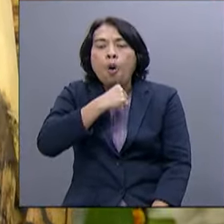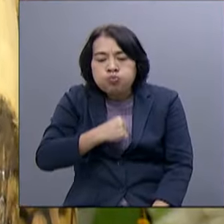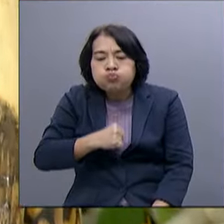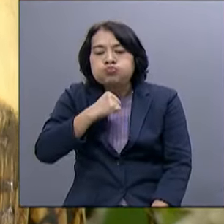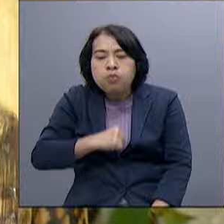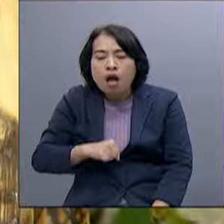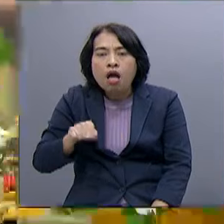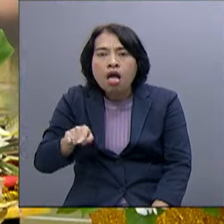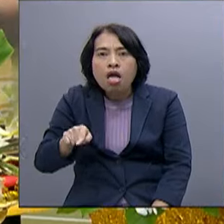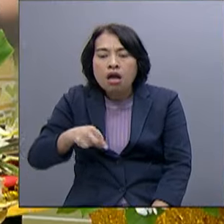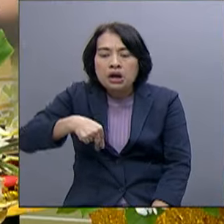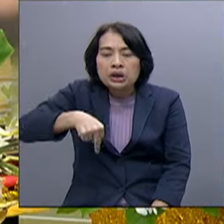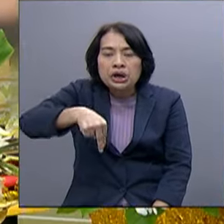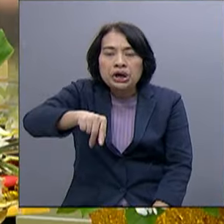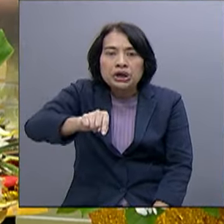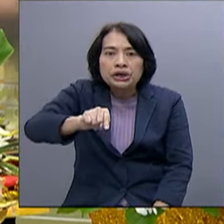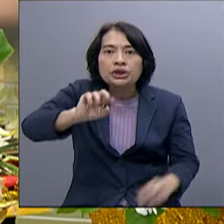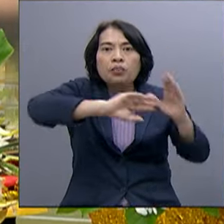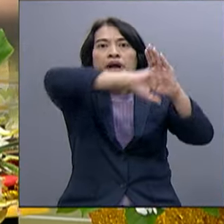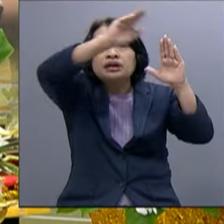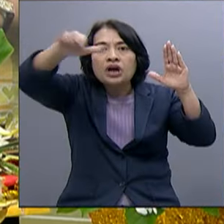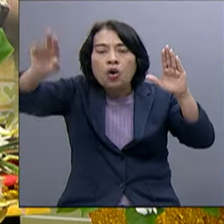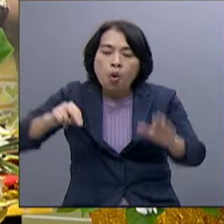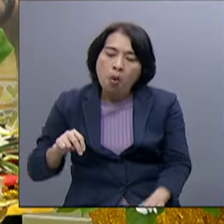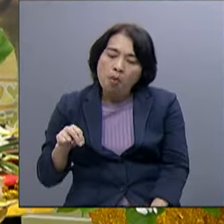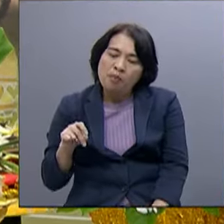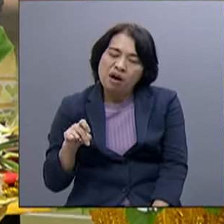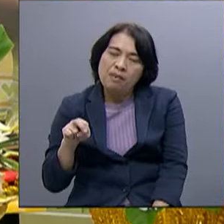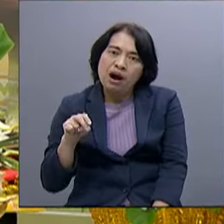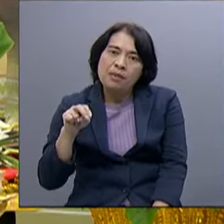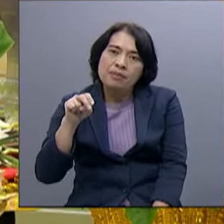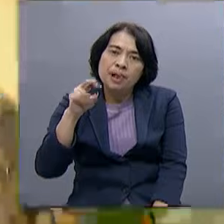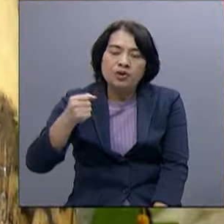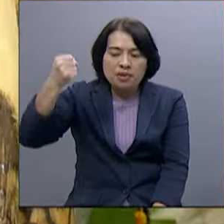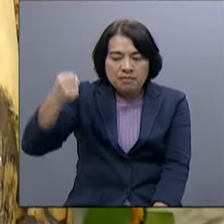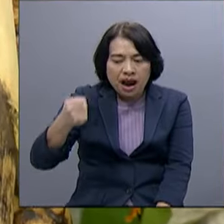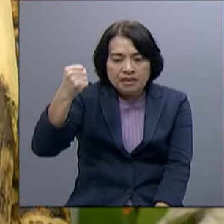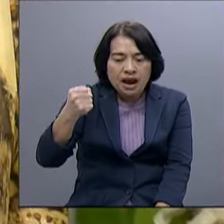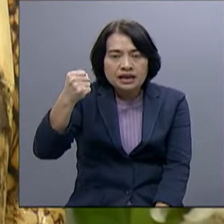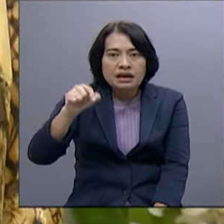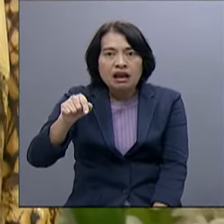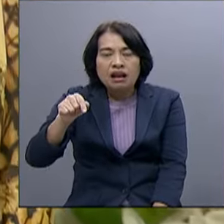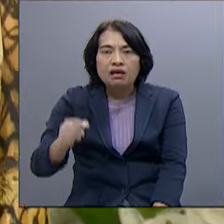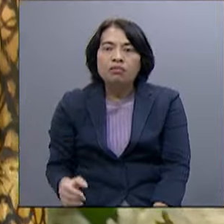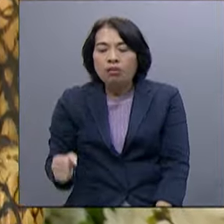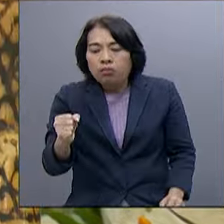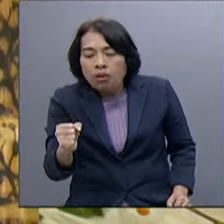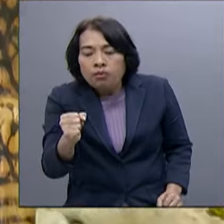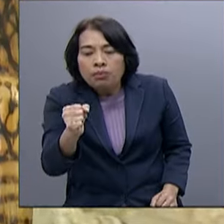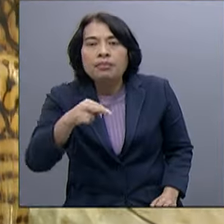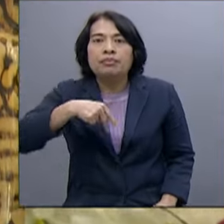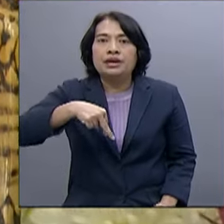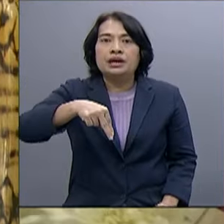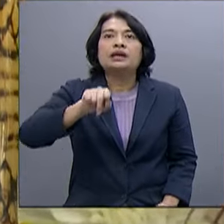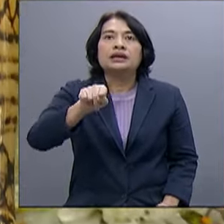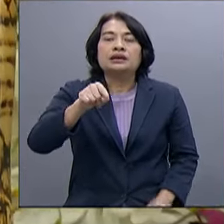นมัสการหลวงพระบาทเนี่ยก็ต้องเดินขึ้นเขาก็ถึงใช้ไม้ตะพดอันนี้ในการช่วยนะครับแล้วก็ที่วัดพุทธบาทเนี่ยเราจะมีระฆังนะ